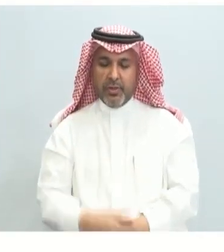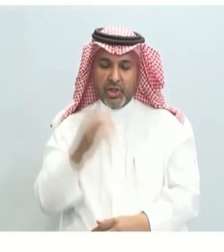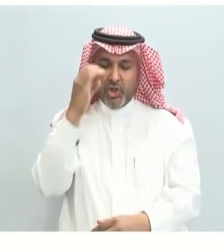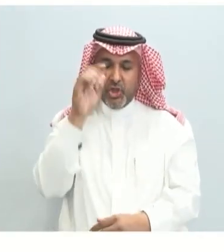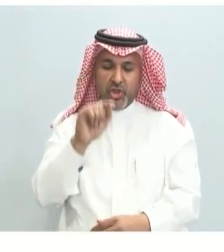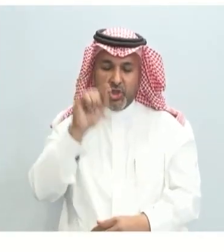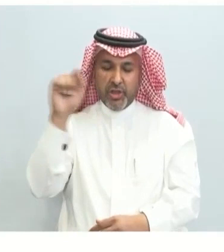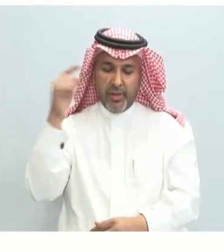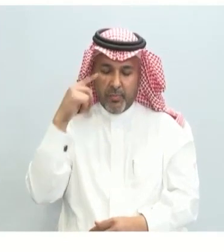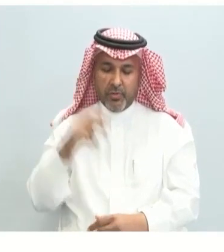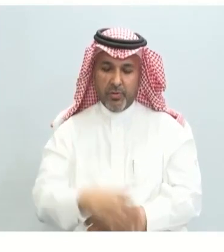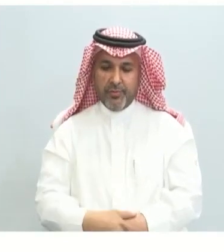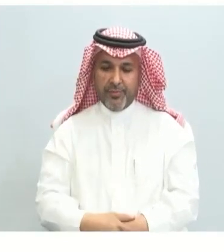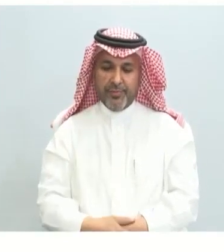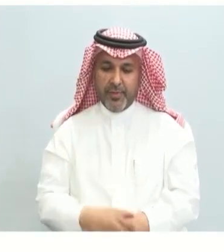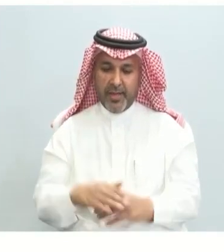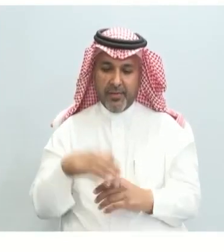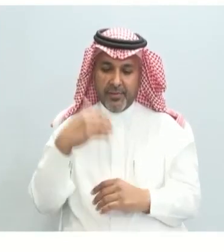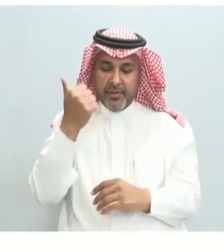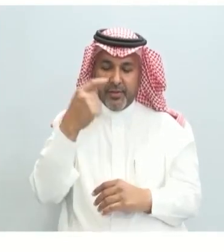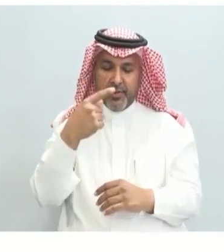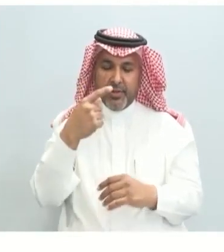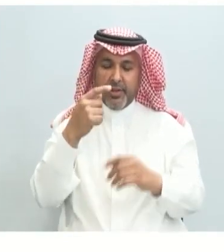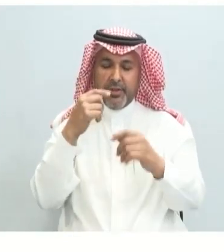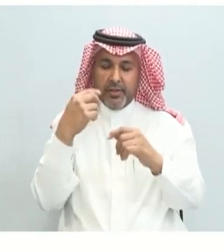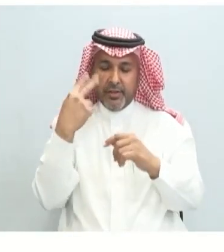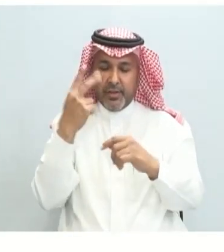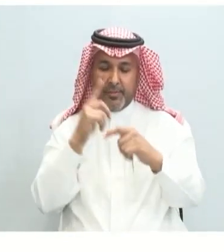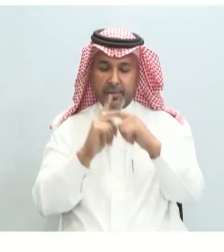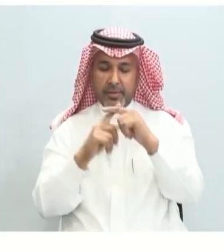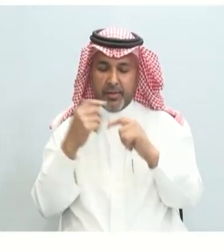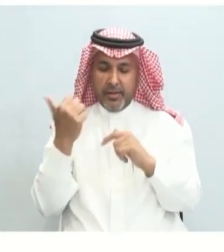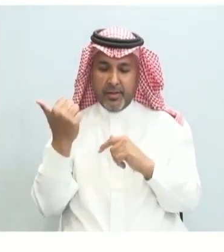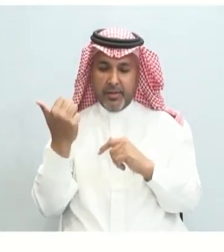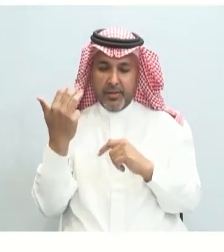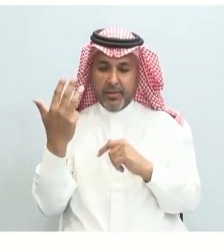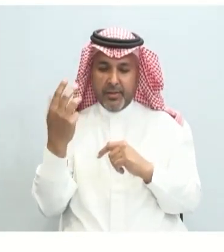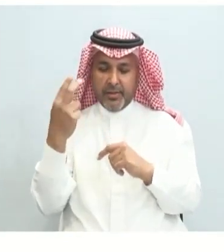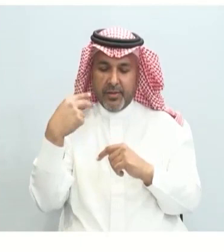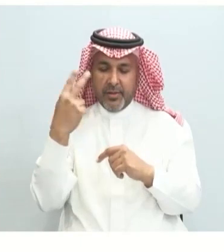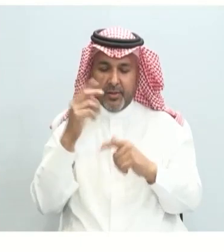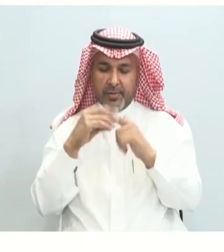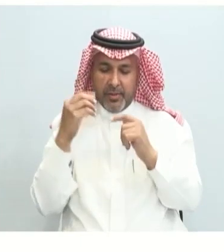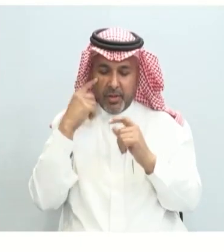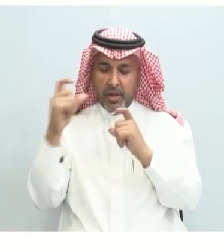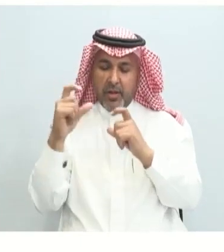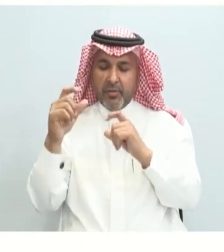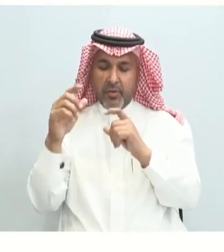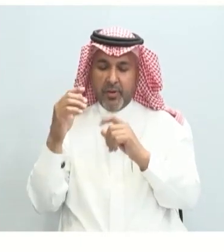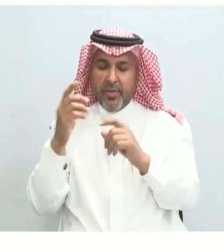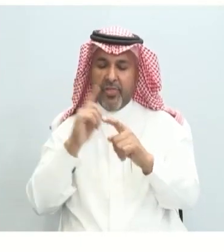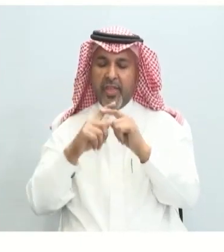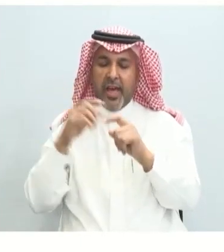اخذ الاضلاع الحين 16 تربيع ز 9 تربيع ناص 2 في 16 في 9 في